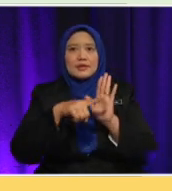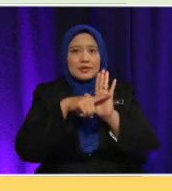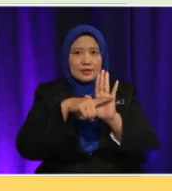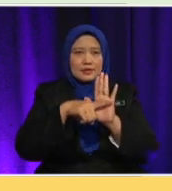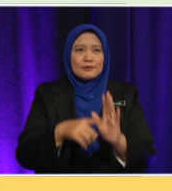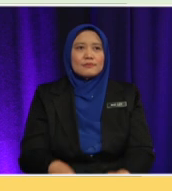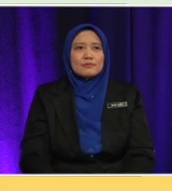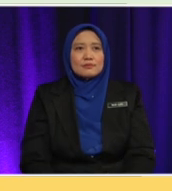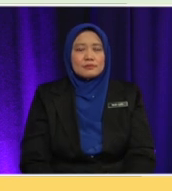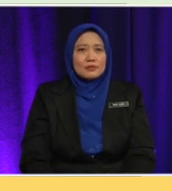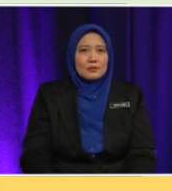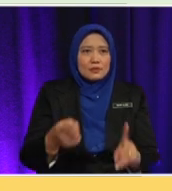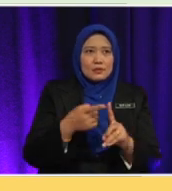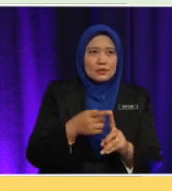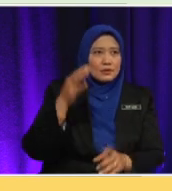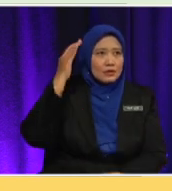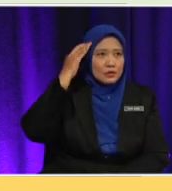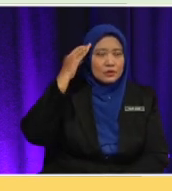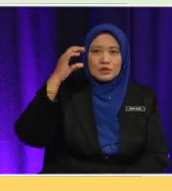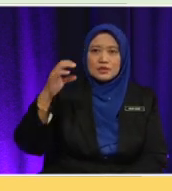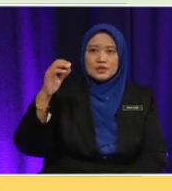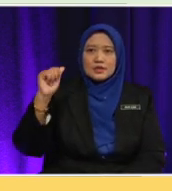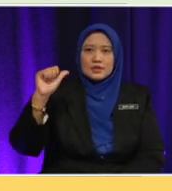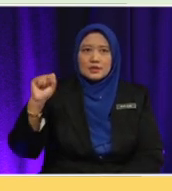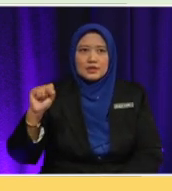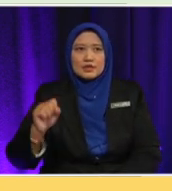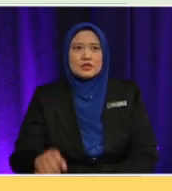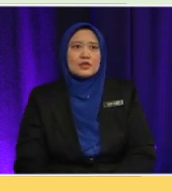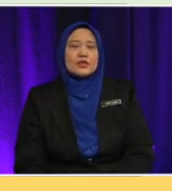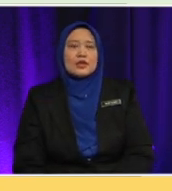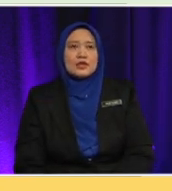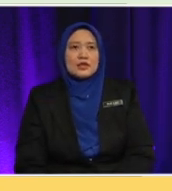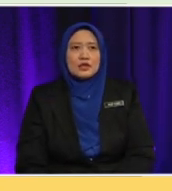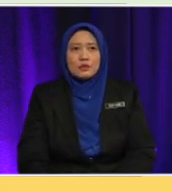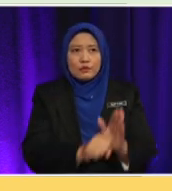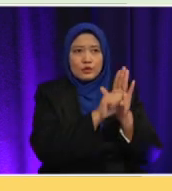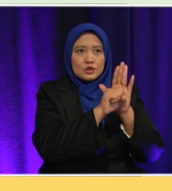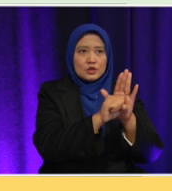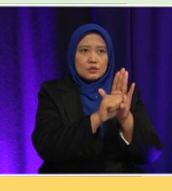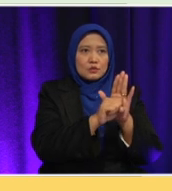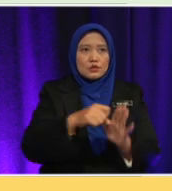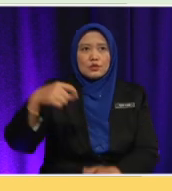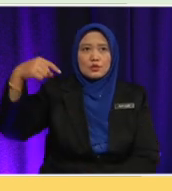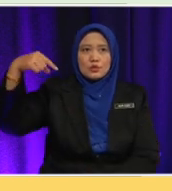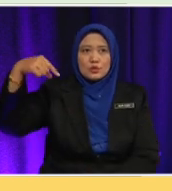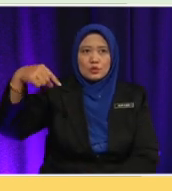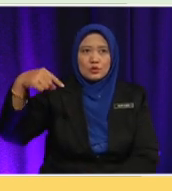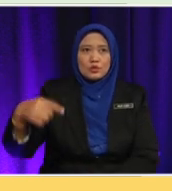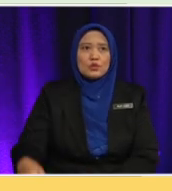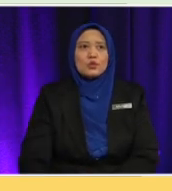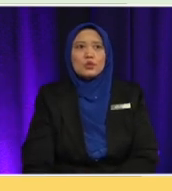simbolnya adalah view Oke ini biasanya dekat sini ya ini adalah simbol untuk